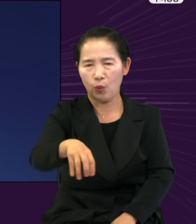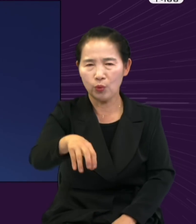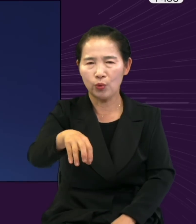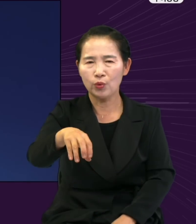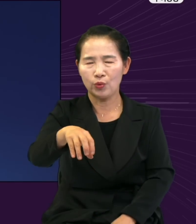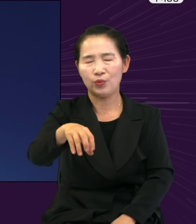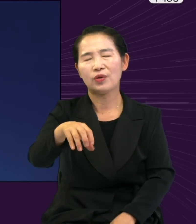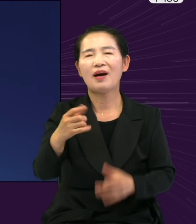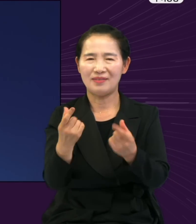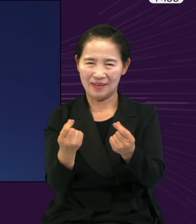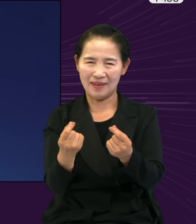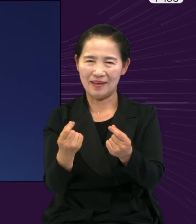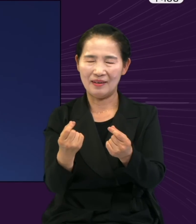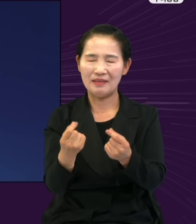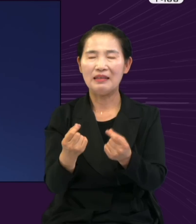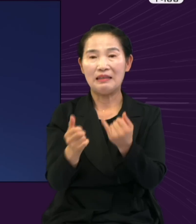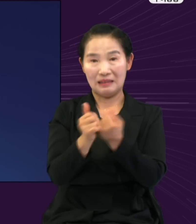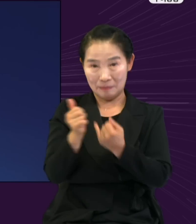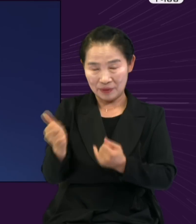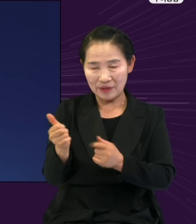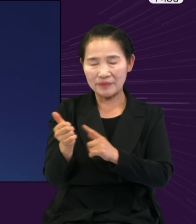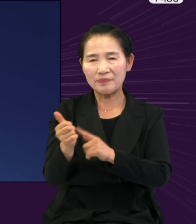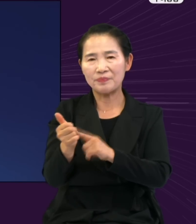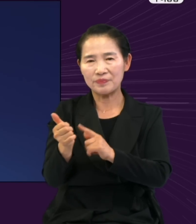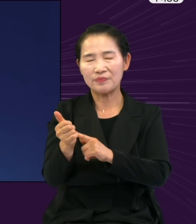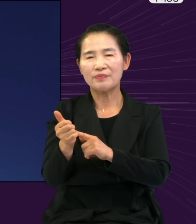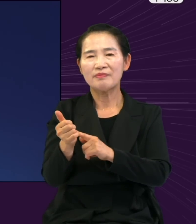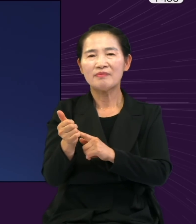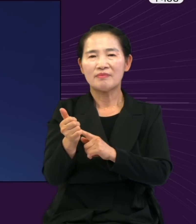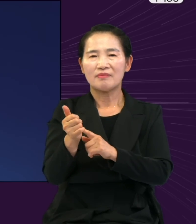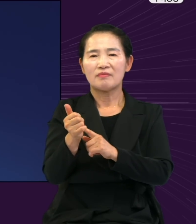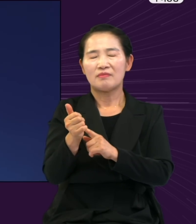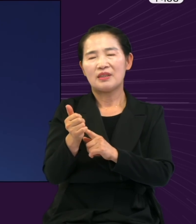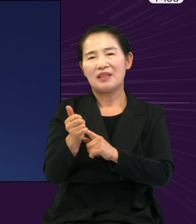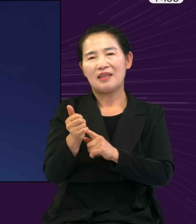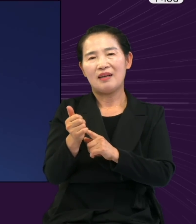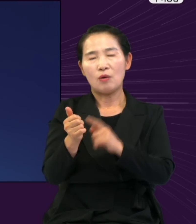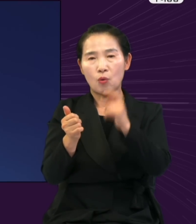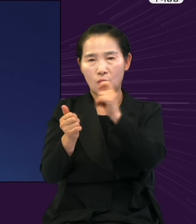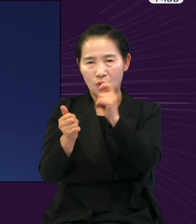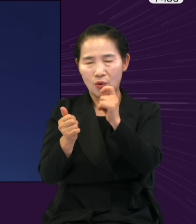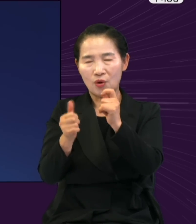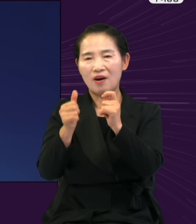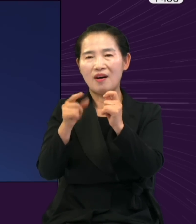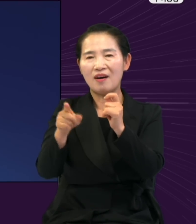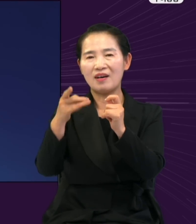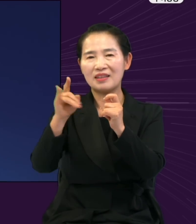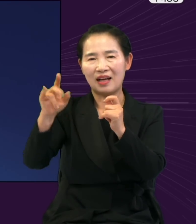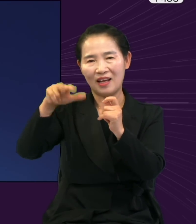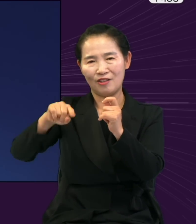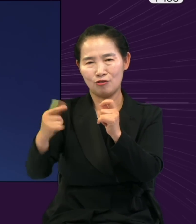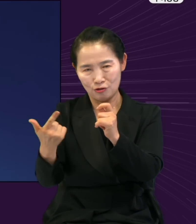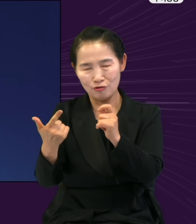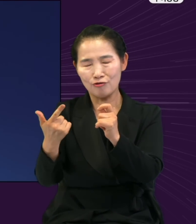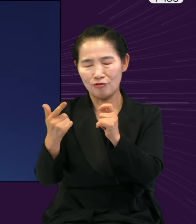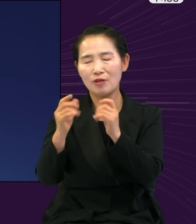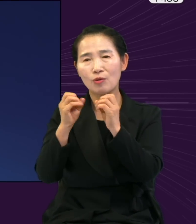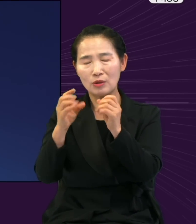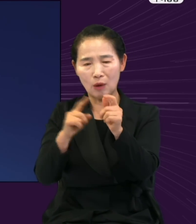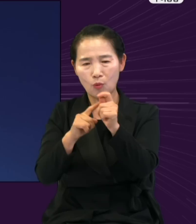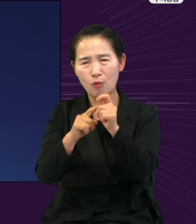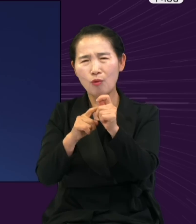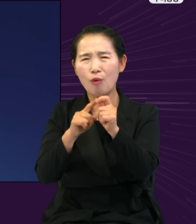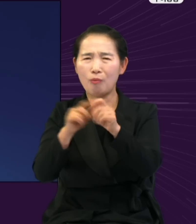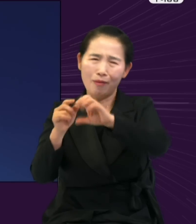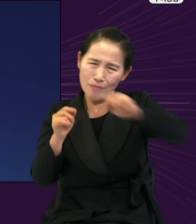고 허태준 선교사는 제가 제 신랑 앞에 고라는 단어를 붙이기 되게 싫어하는데 그렇게 해야 된다고 누가 말씀하시더라고요.